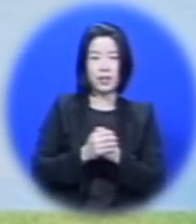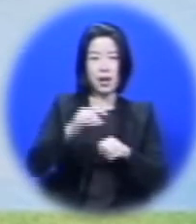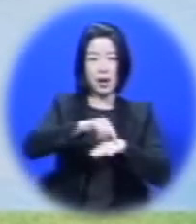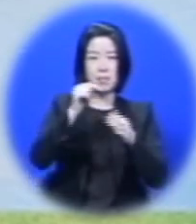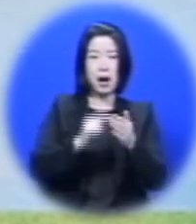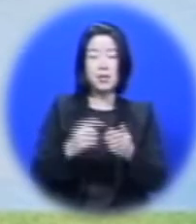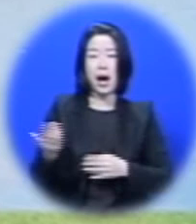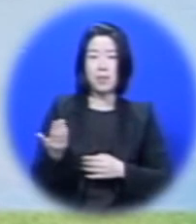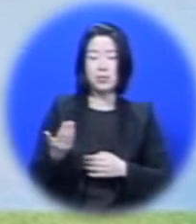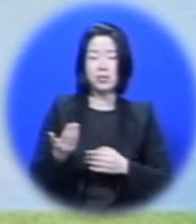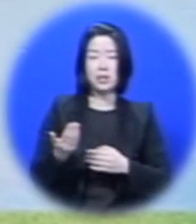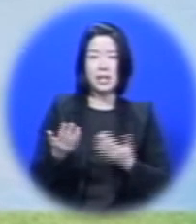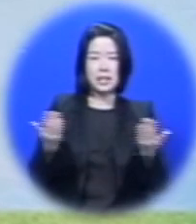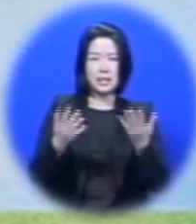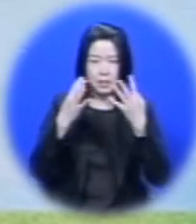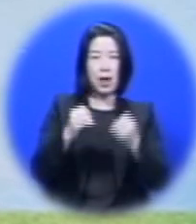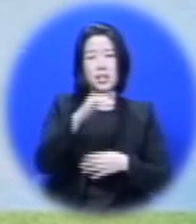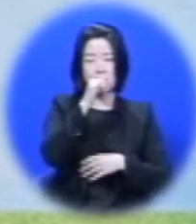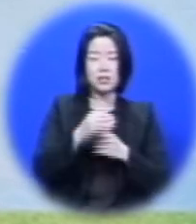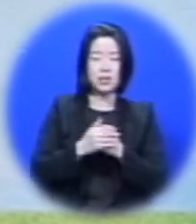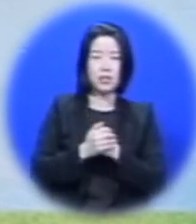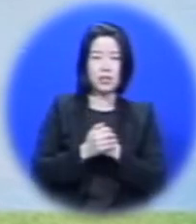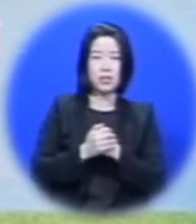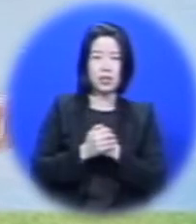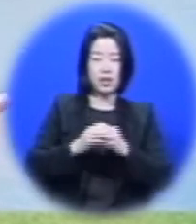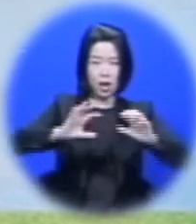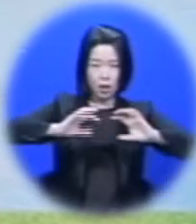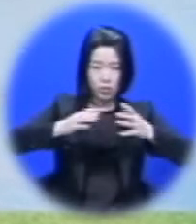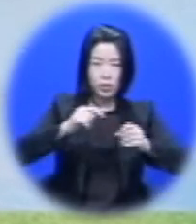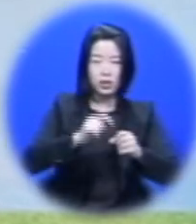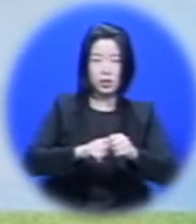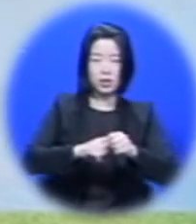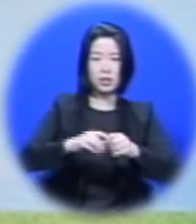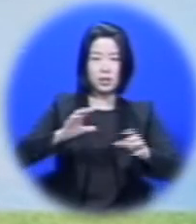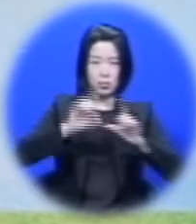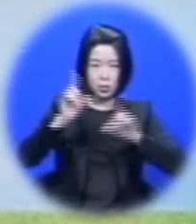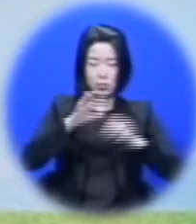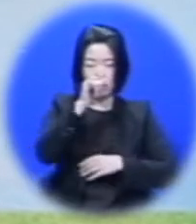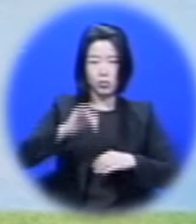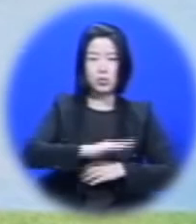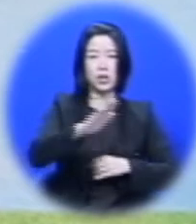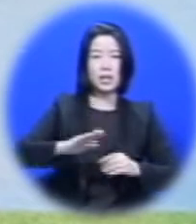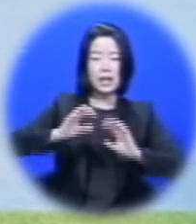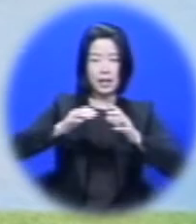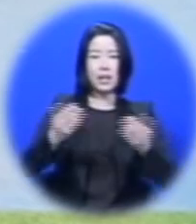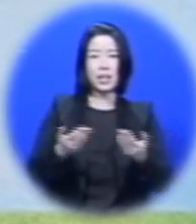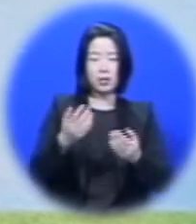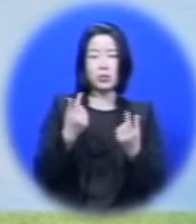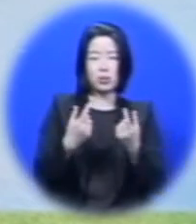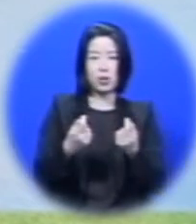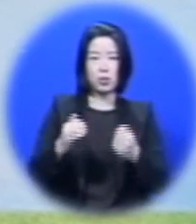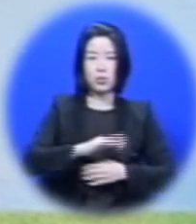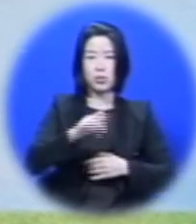마음 아픈 일이 한두 가지가 아니었습니다. 국제정세도 그렇고 우리나라 일도 그렇고 또 우리